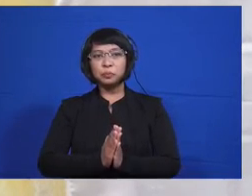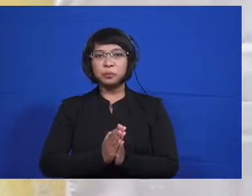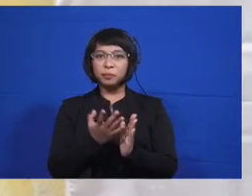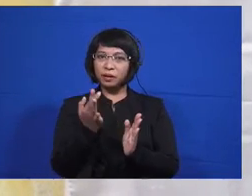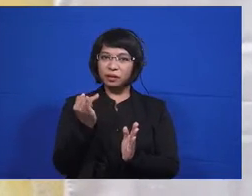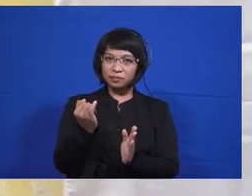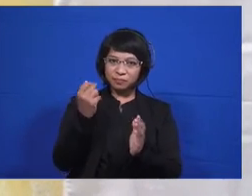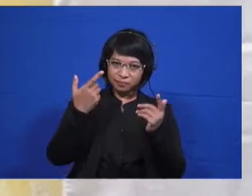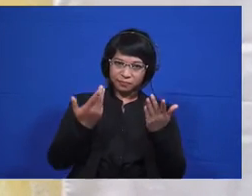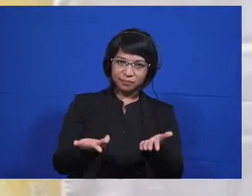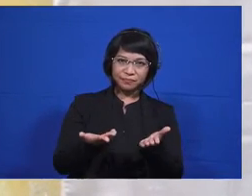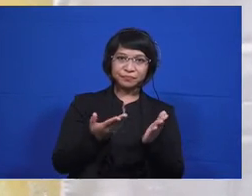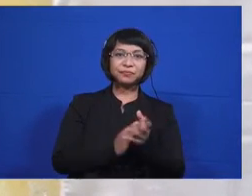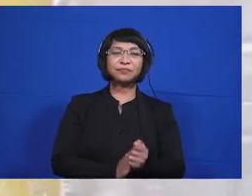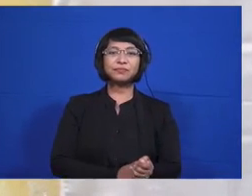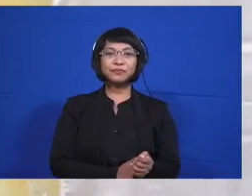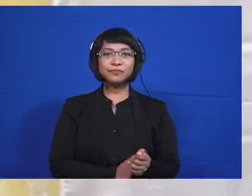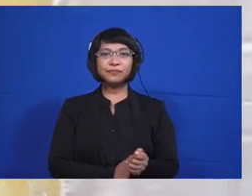hal berikut.